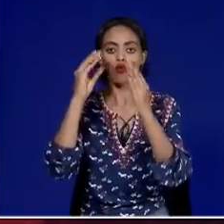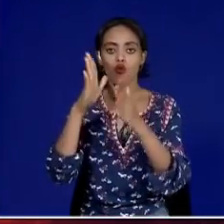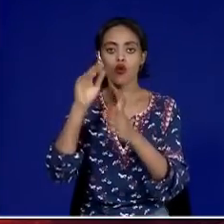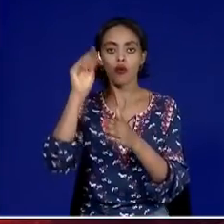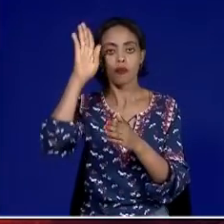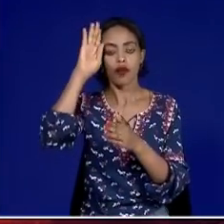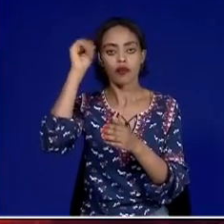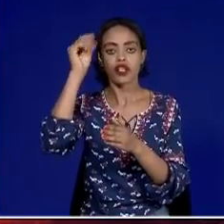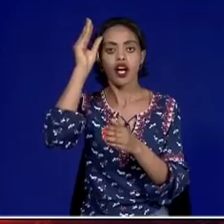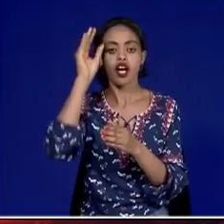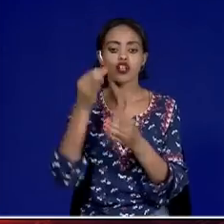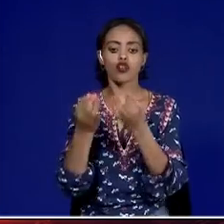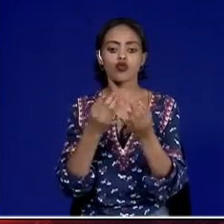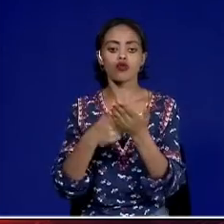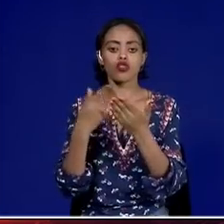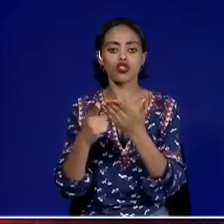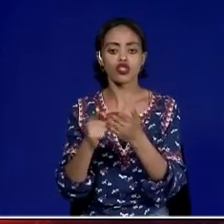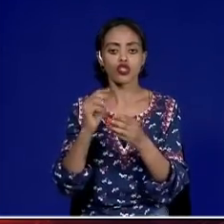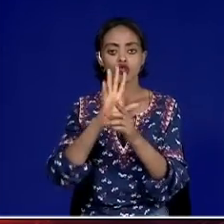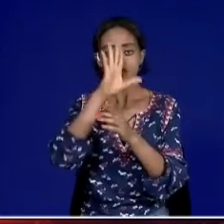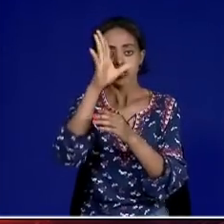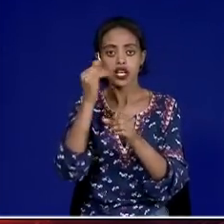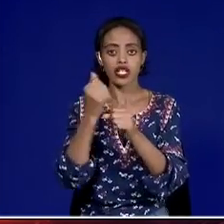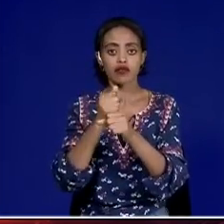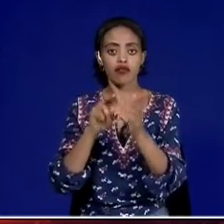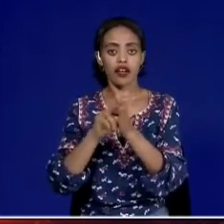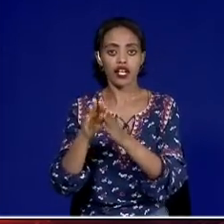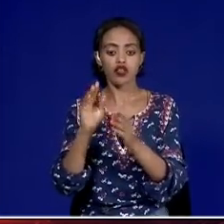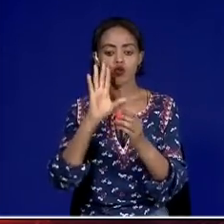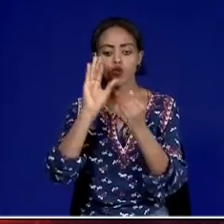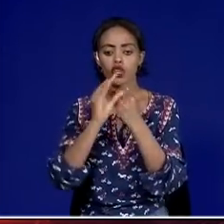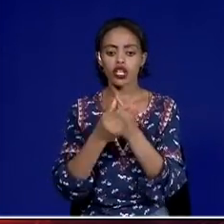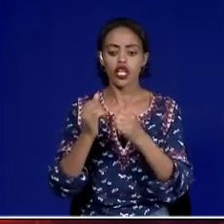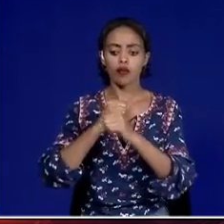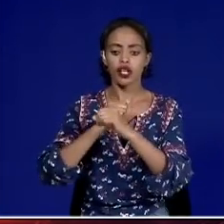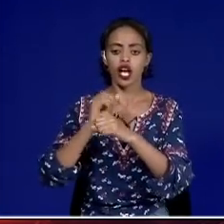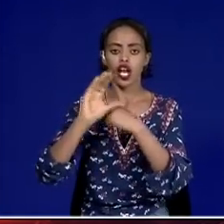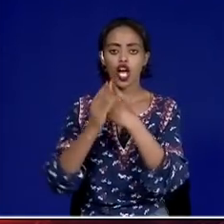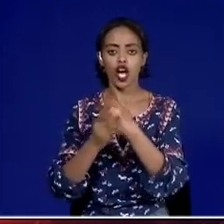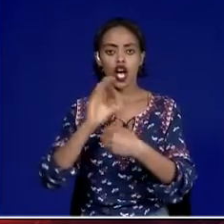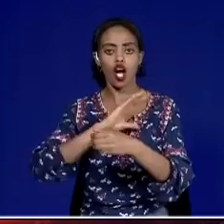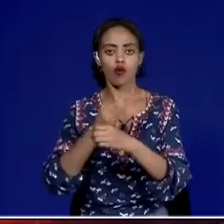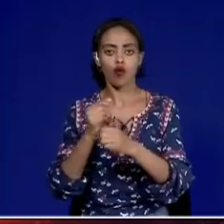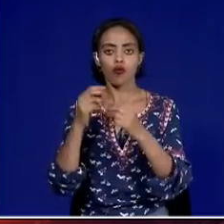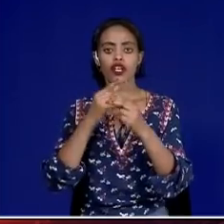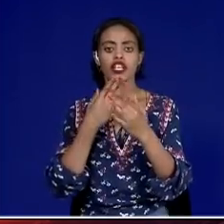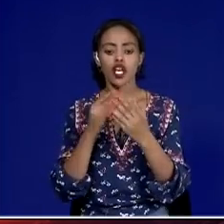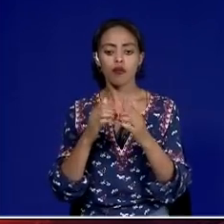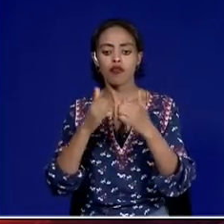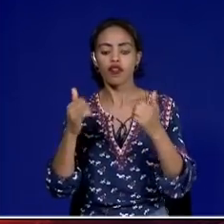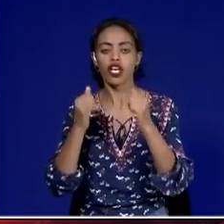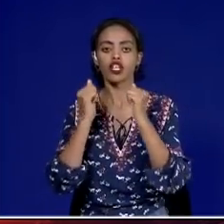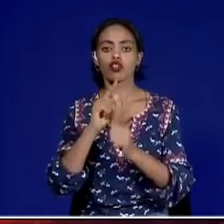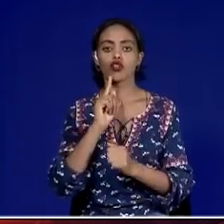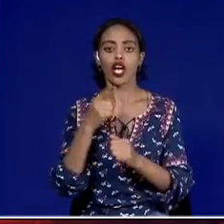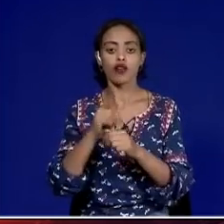ዩኒቨርሲቲ በርሚንግሃም ገሊፆም። እዚ ምህዞ በቲ ቫይረስ ዝተተሓዙ ሰባት ኩነታት ሕማም ናይ ምክልኻል ዓቕሞም ብምምርማር ደም ምፍላይ ዝኽእል እዩ ተባሂሉ።